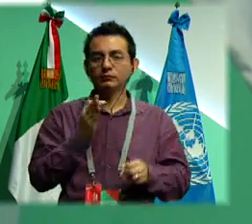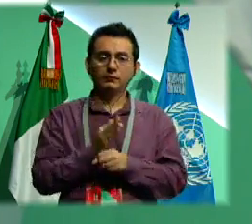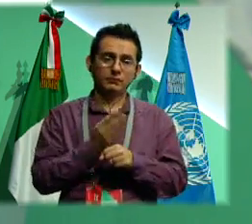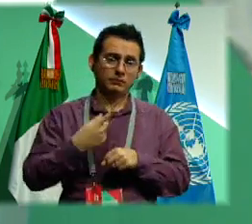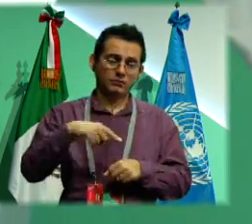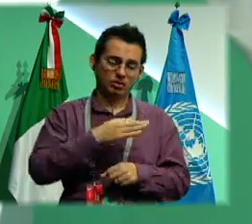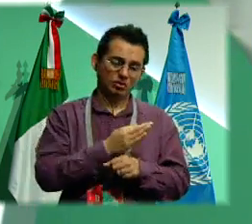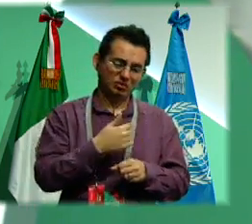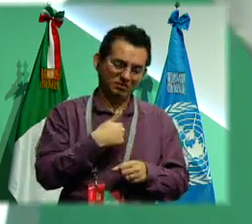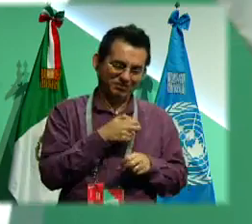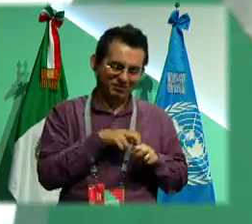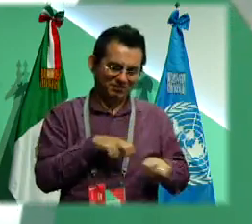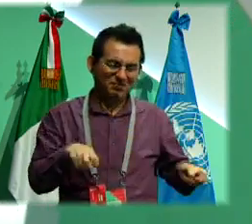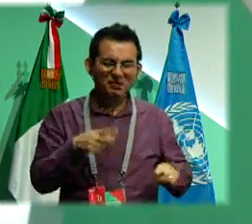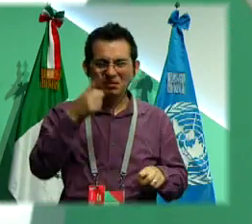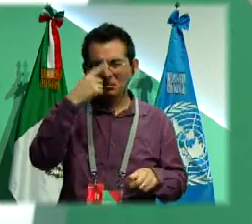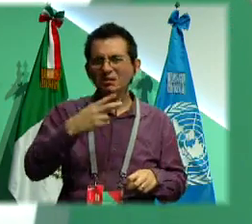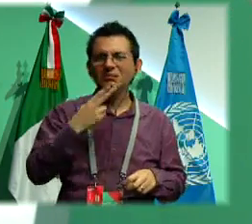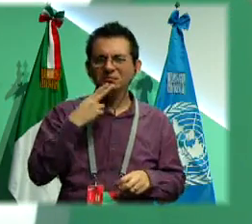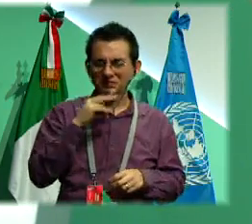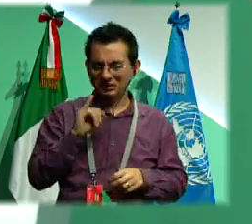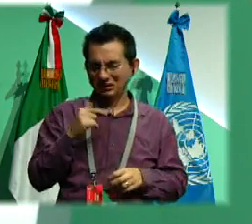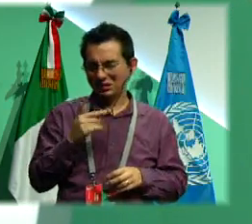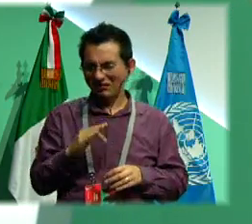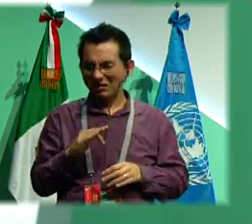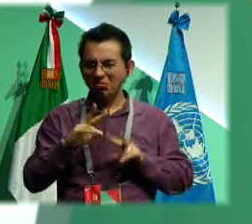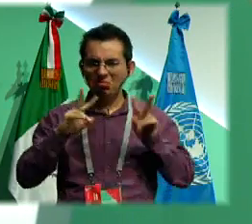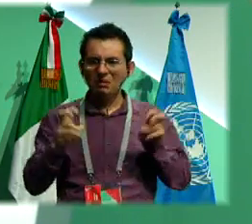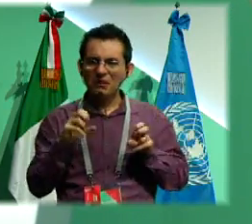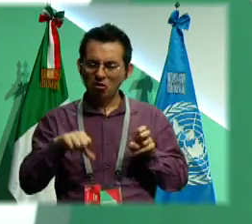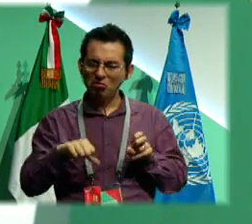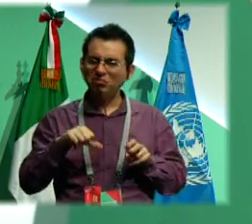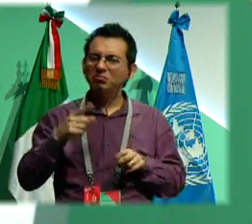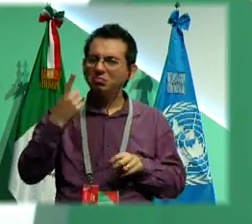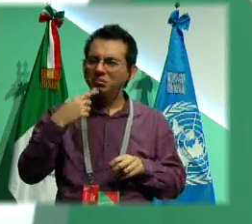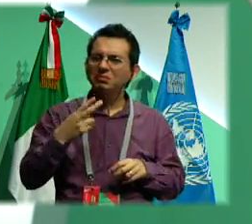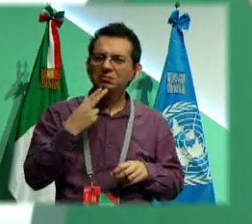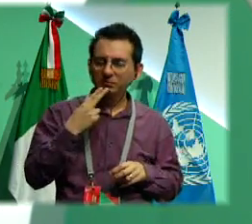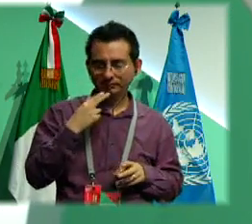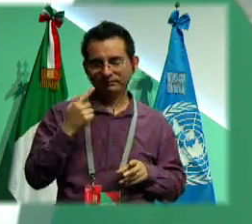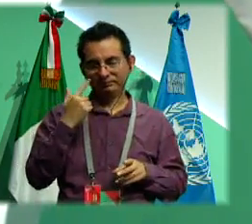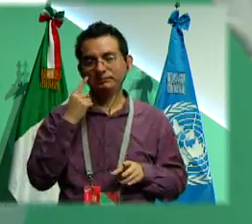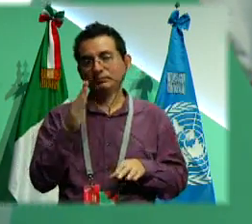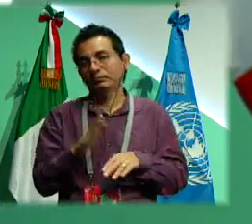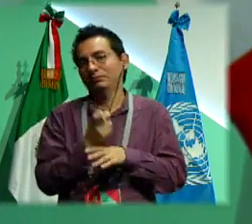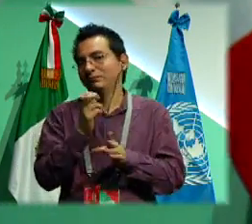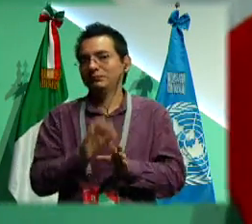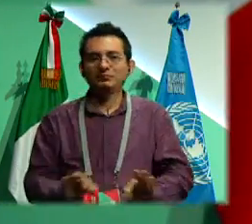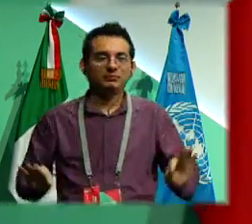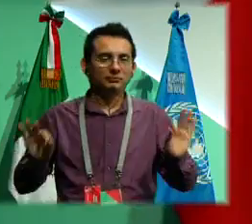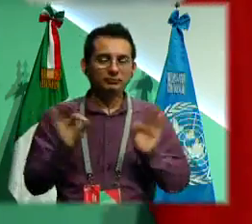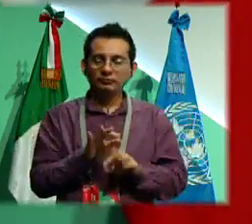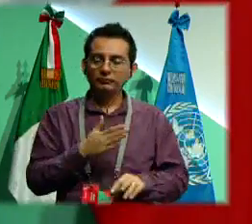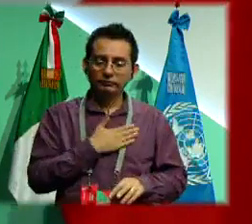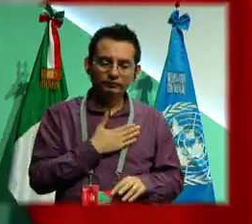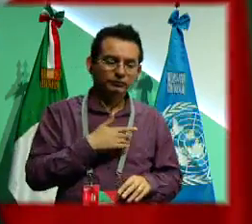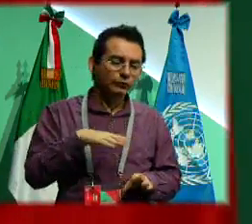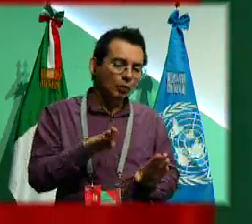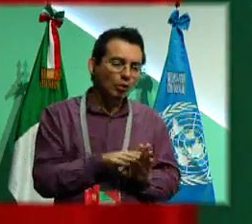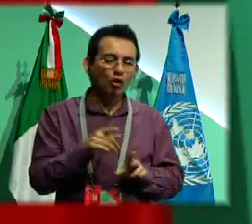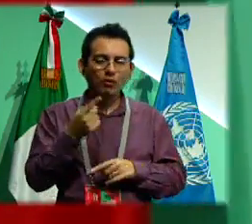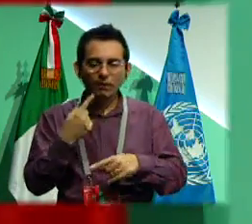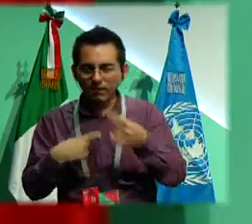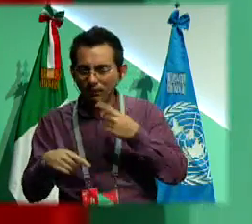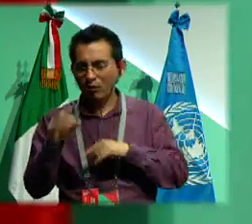l'idée de cette réunion, c'est la préoccupation que nous entendons de plus en plus, qu'il s'agisse de l'Organisation mondiale